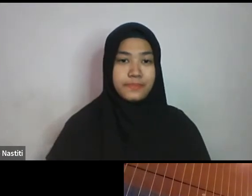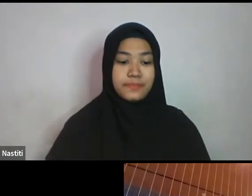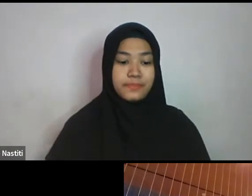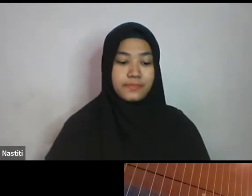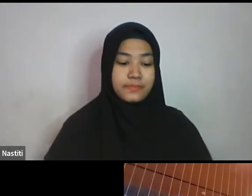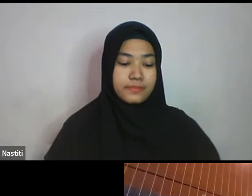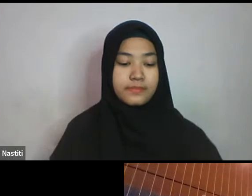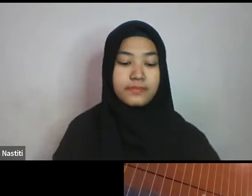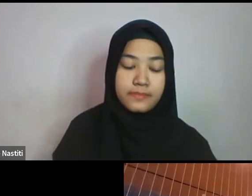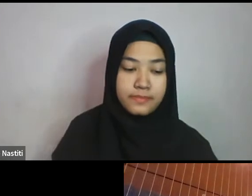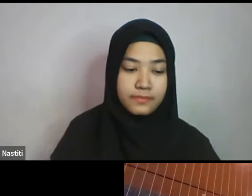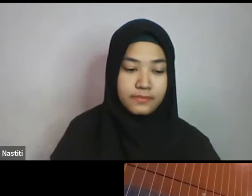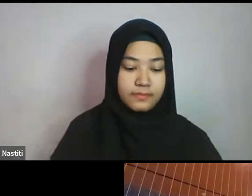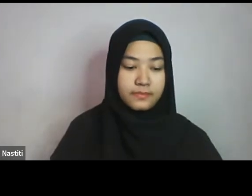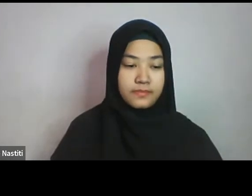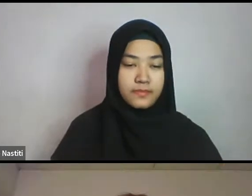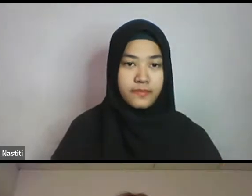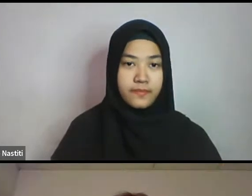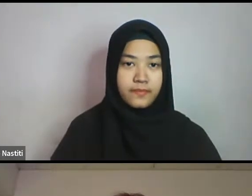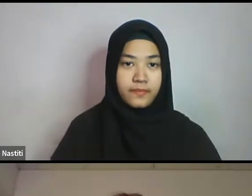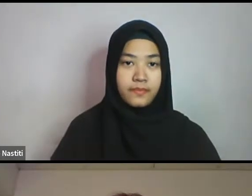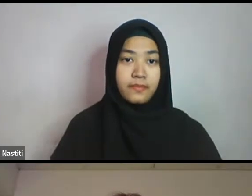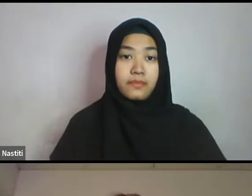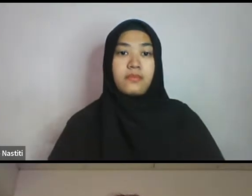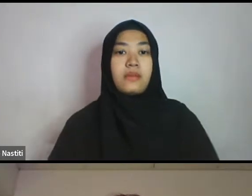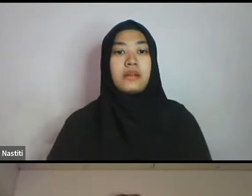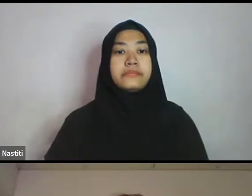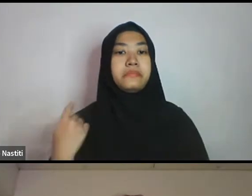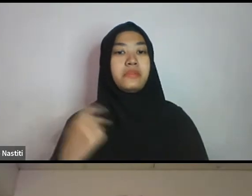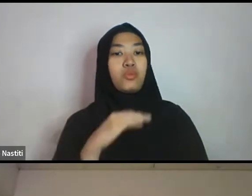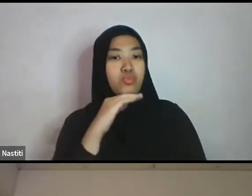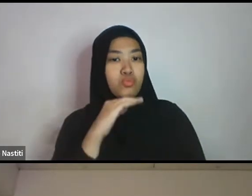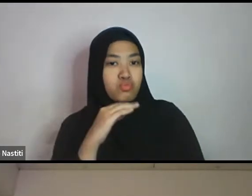Sambil menunggu para peserta mulai berdatangan,